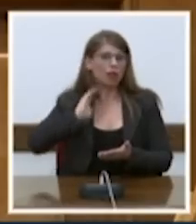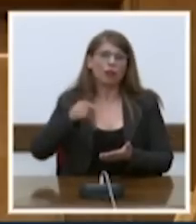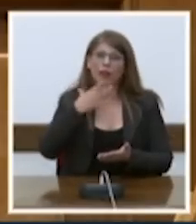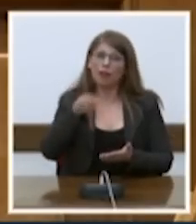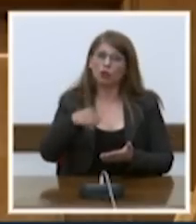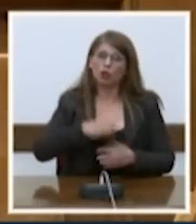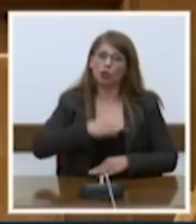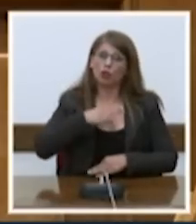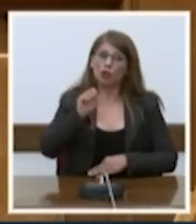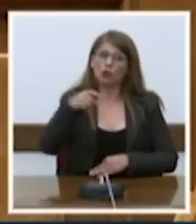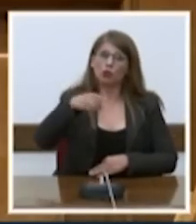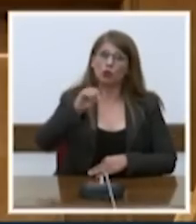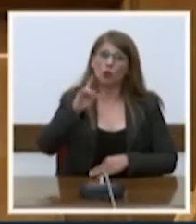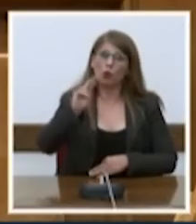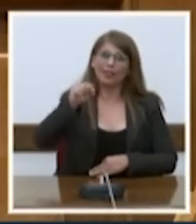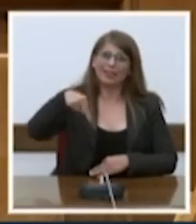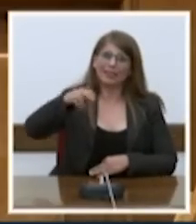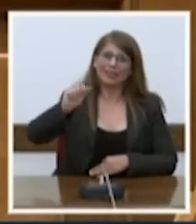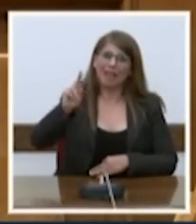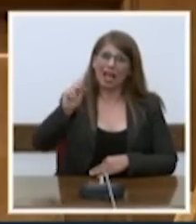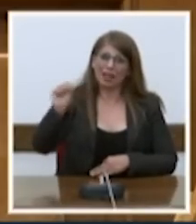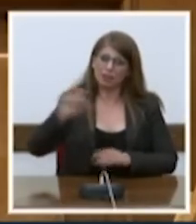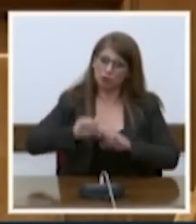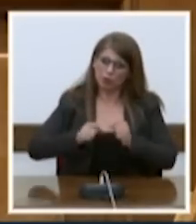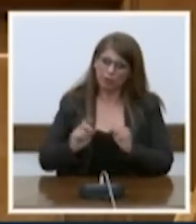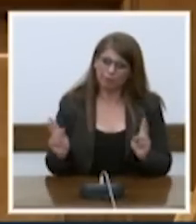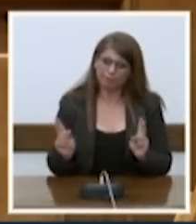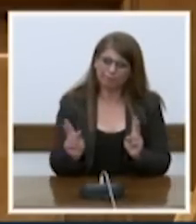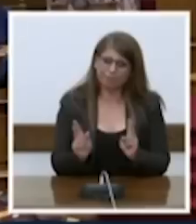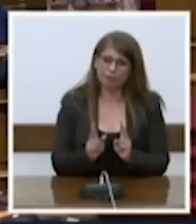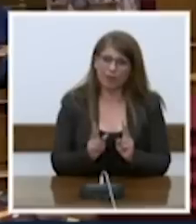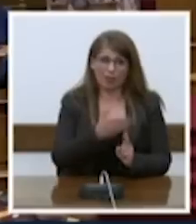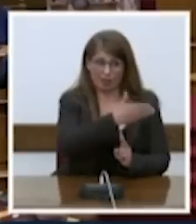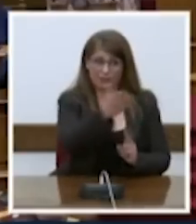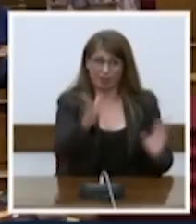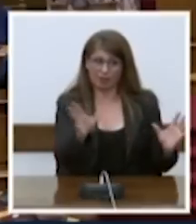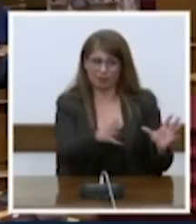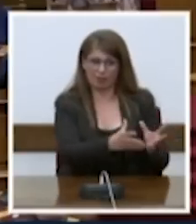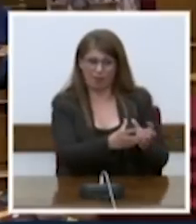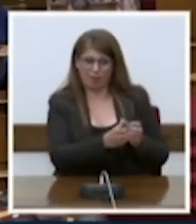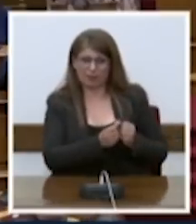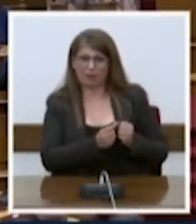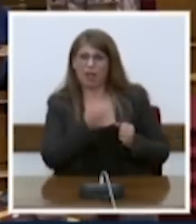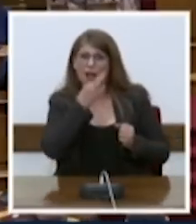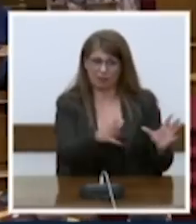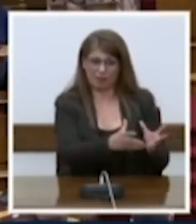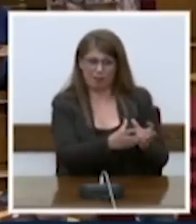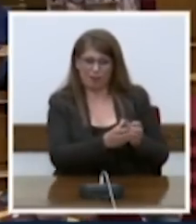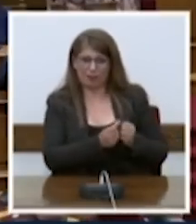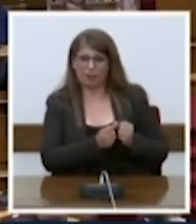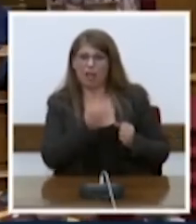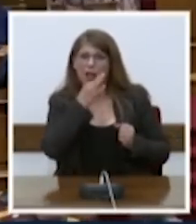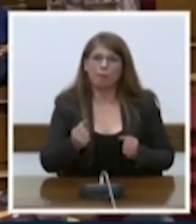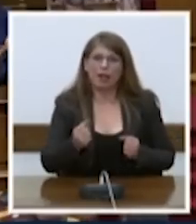Τουρνάρας προσπαθούσε να τα μαζέψει, να μαζέψει εσάς μάλλον, λέγοντας πως δεν υπάρχει